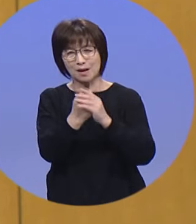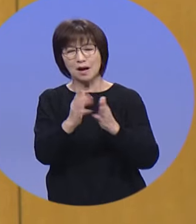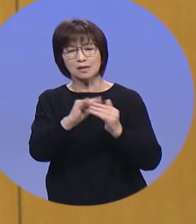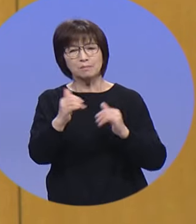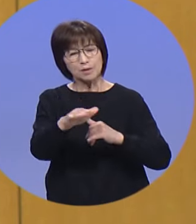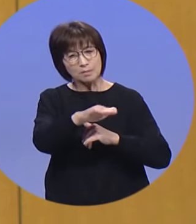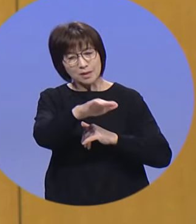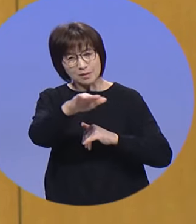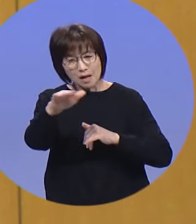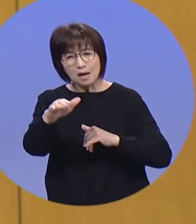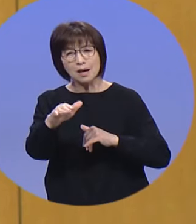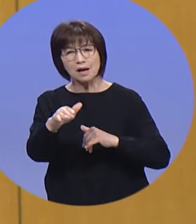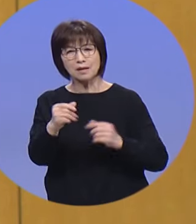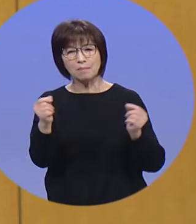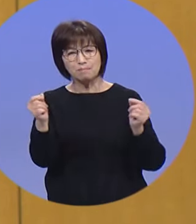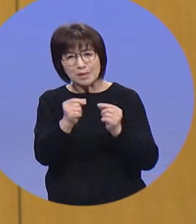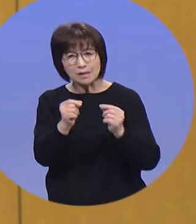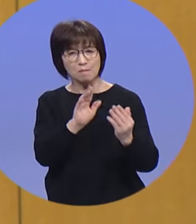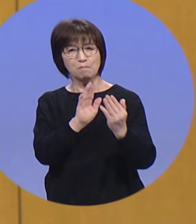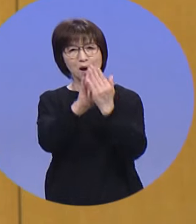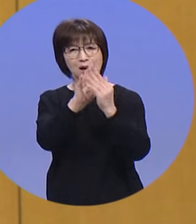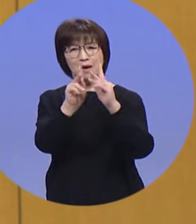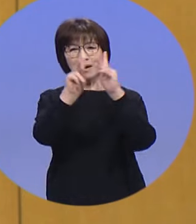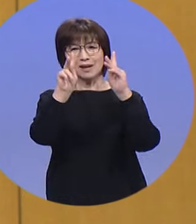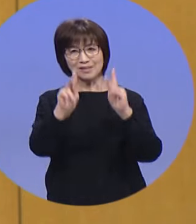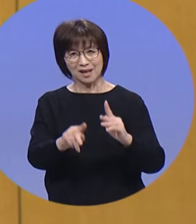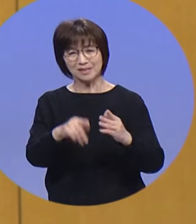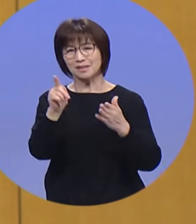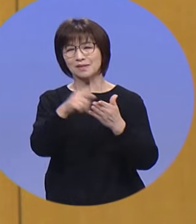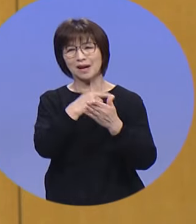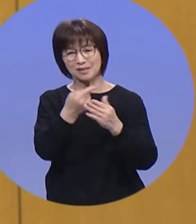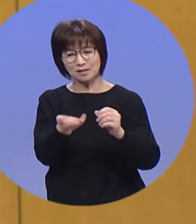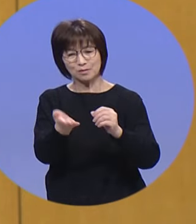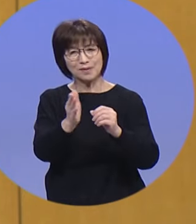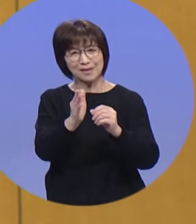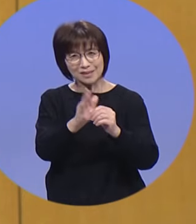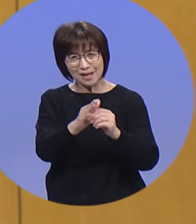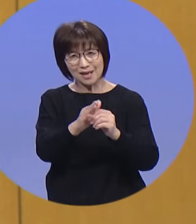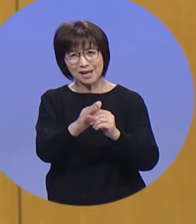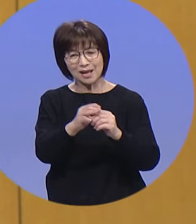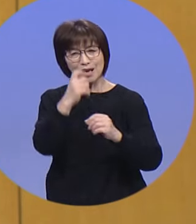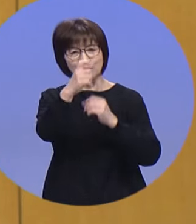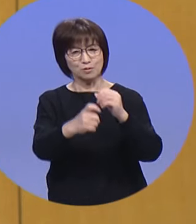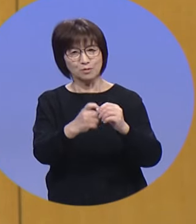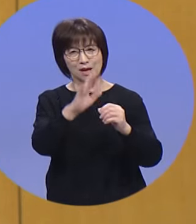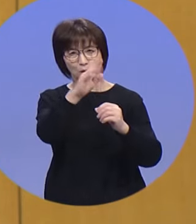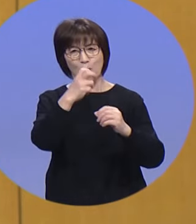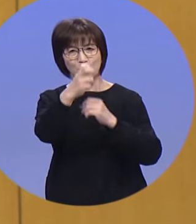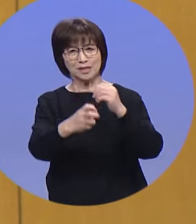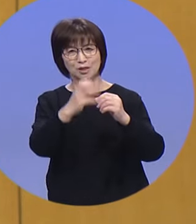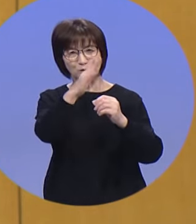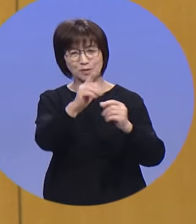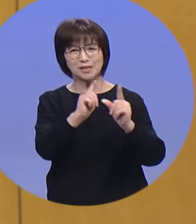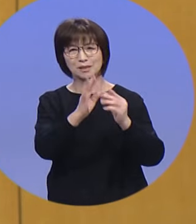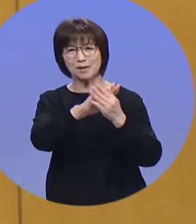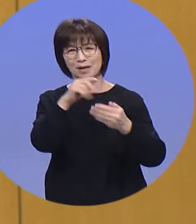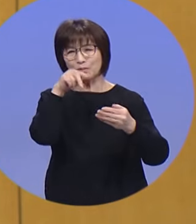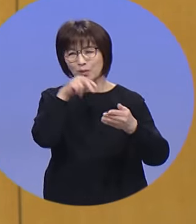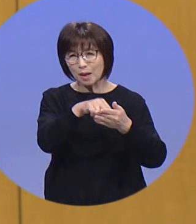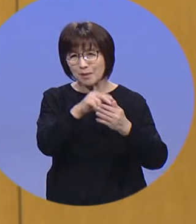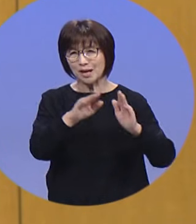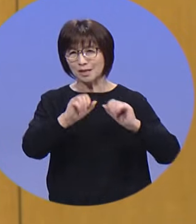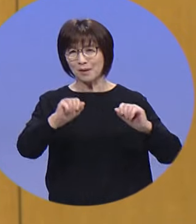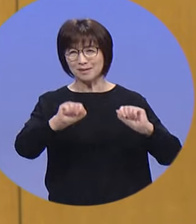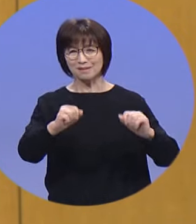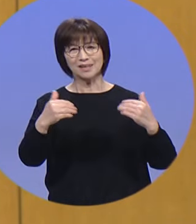民の皆様方が短期的に直面する課題への解決に加えて10年後20年後の千葉県のために今や